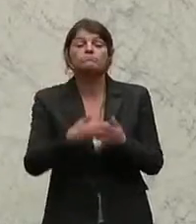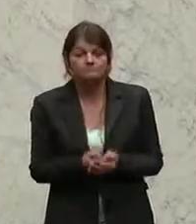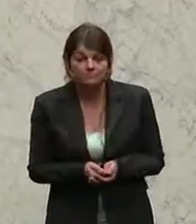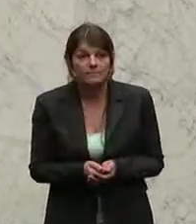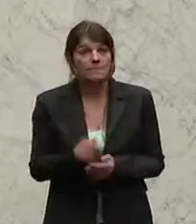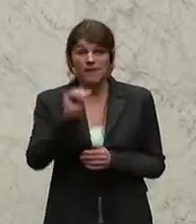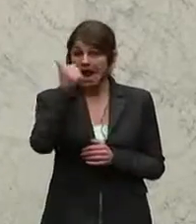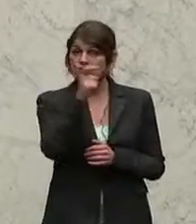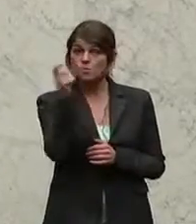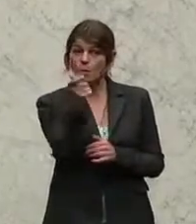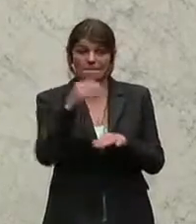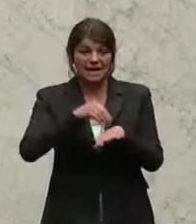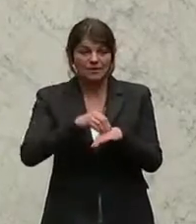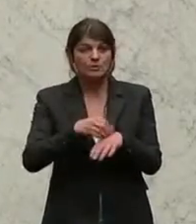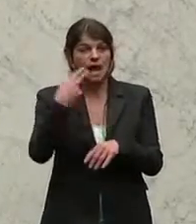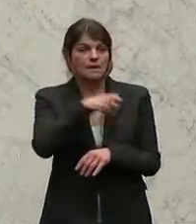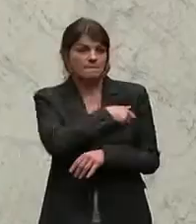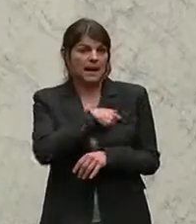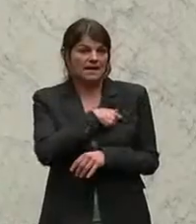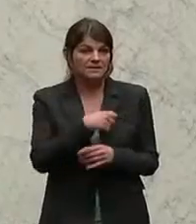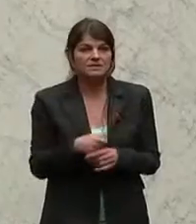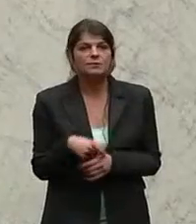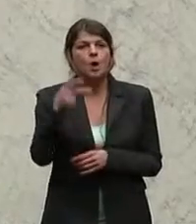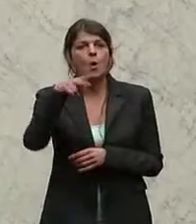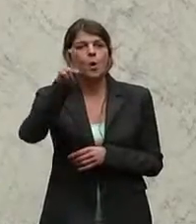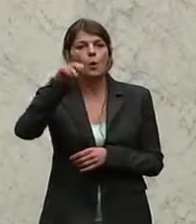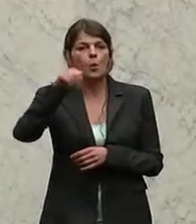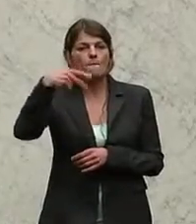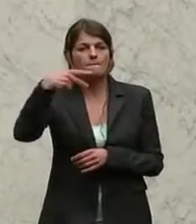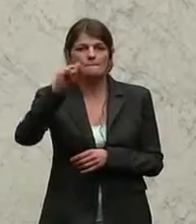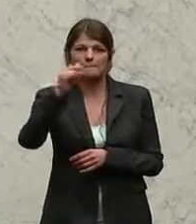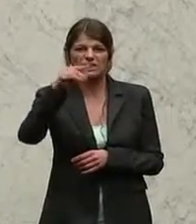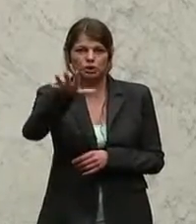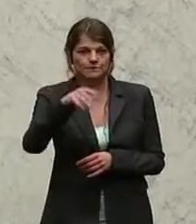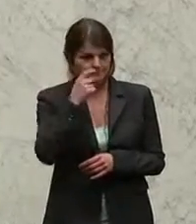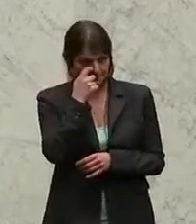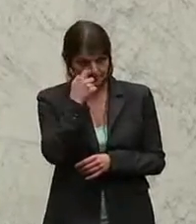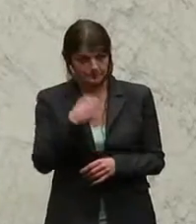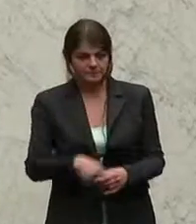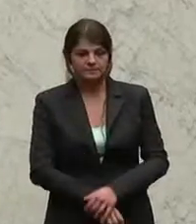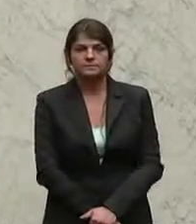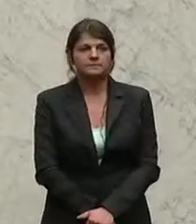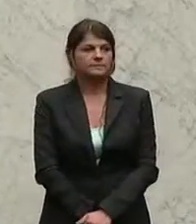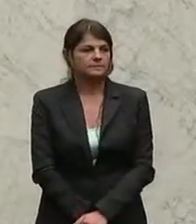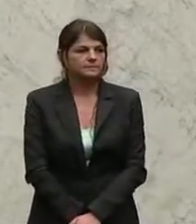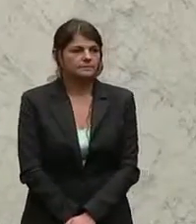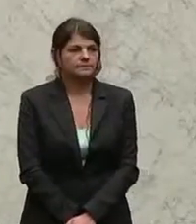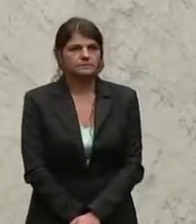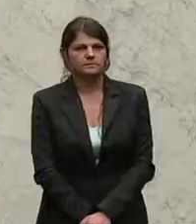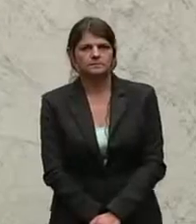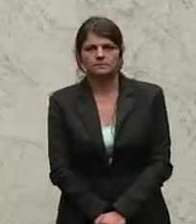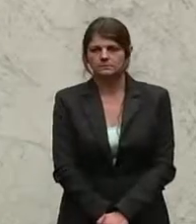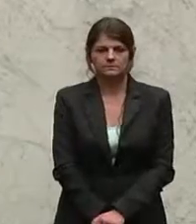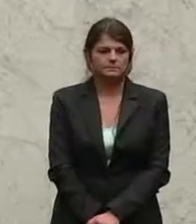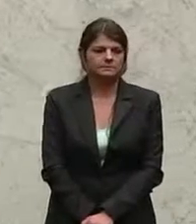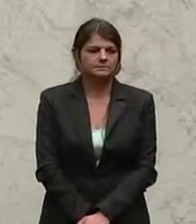dazu bedarf es entsprechender schritte auf nationalstaatlicher ebene das österreichische parlament hat daher in einer parlamentarischen